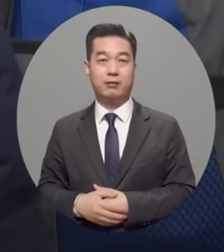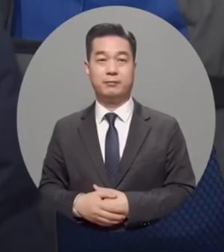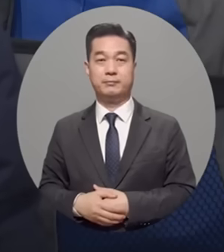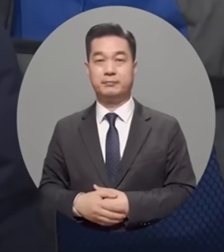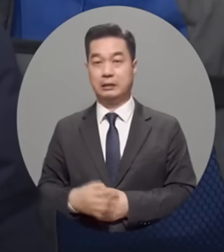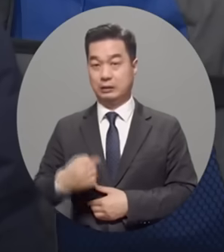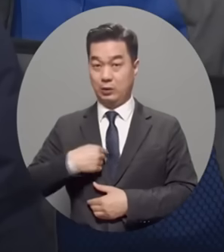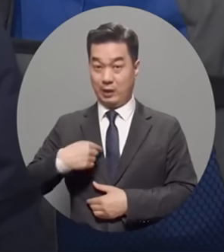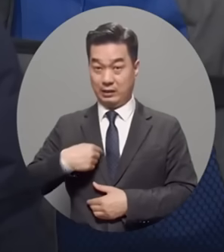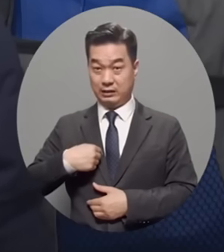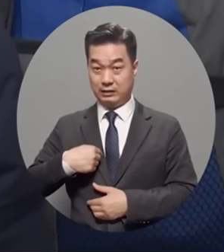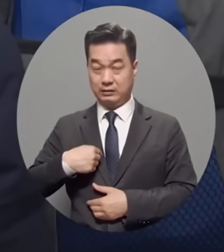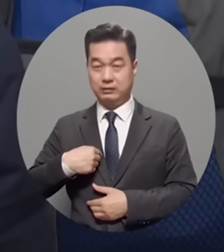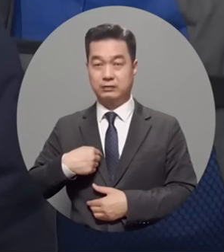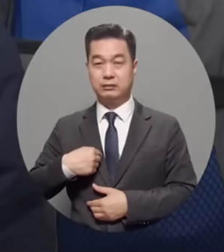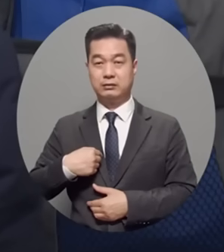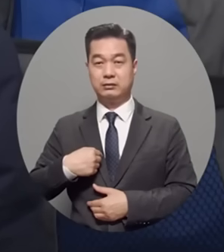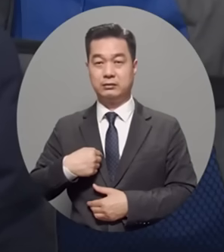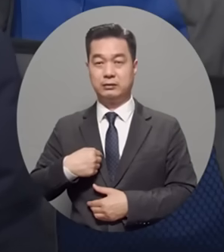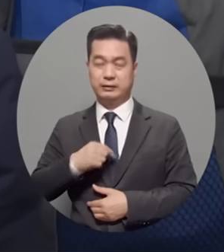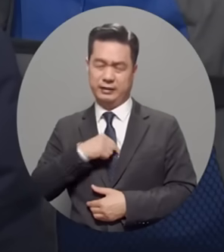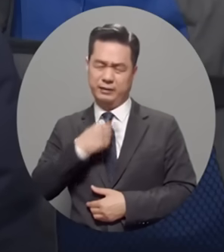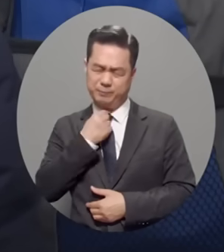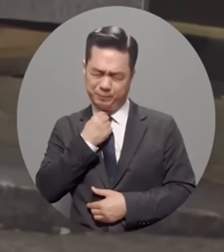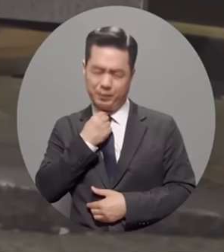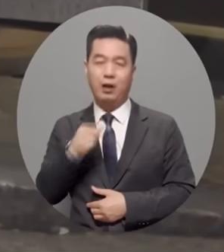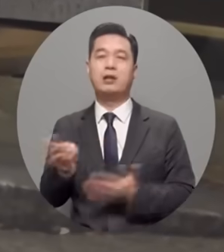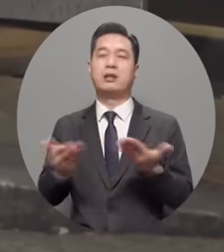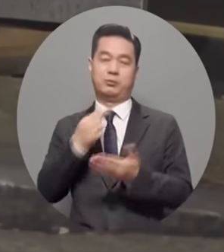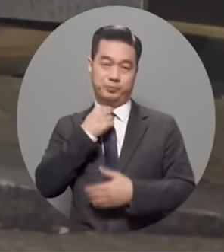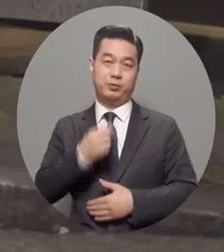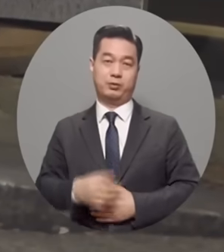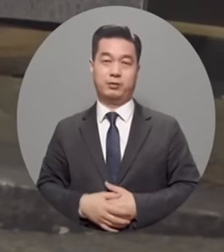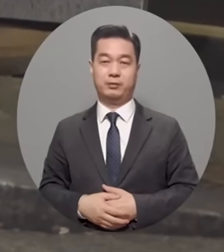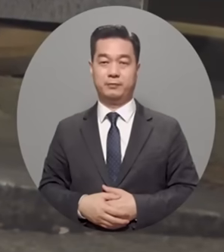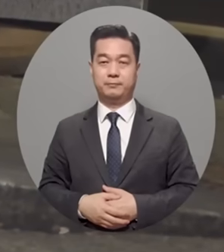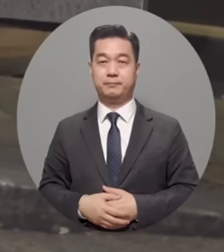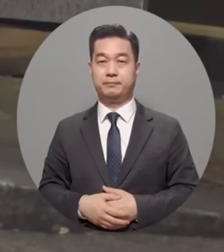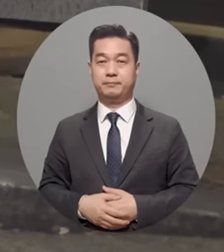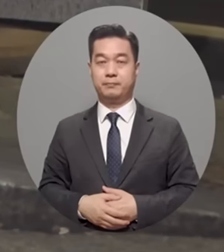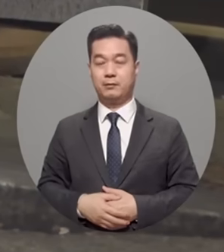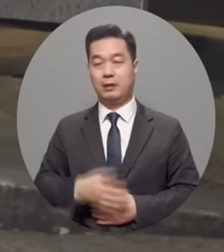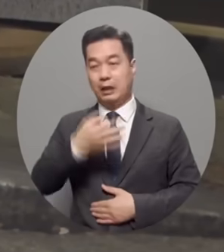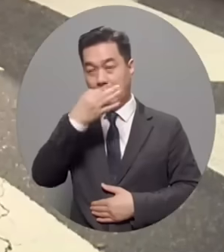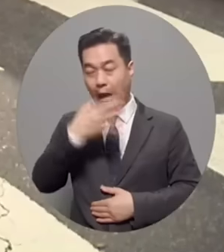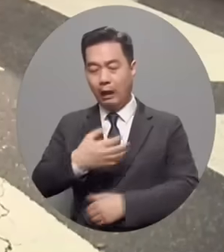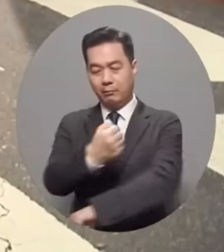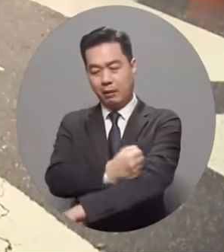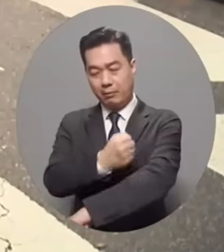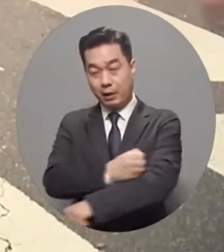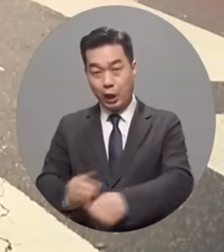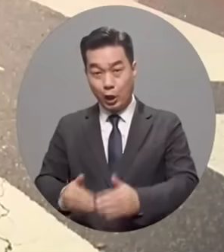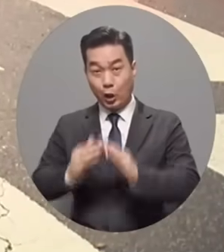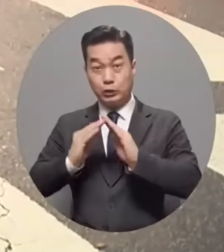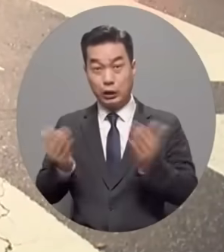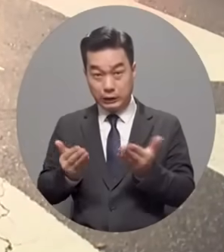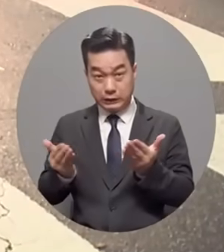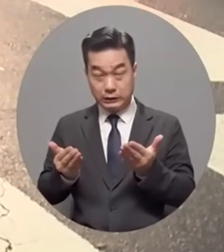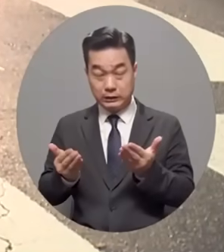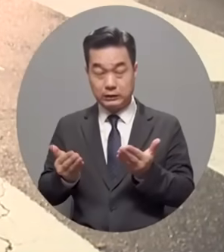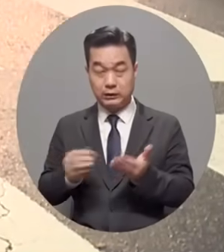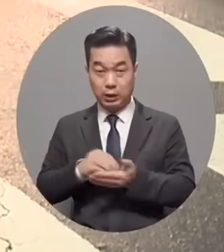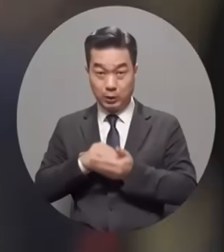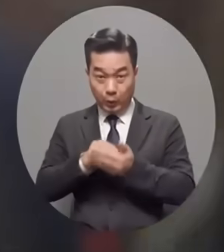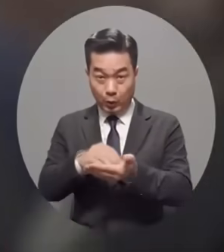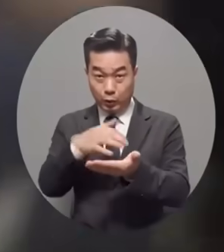저한테는 뭐 거기 제일 바람이랍니다. 고되고 힘든 건설 일용직인데도 구직자 상당수는